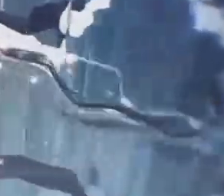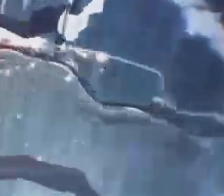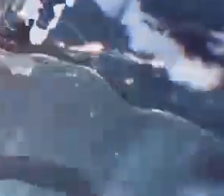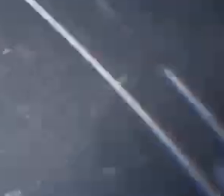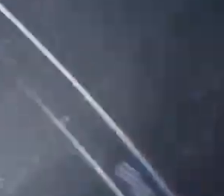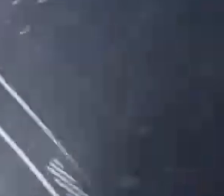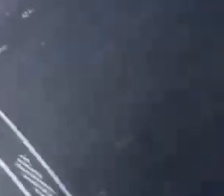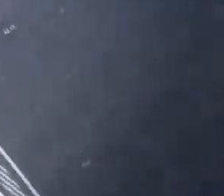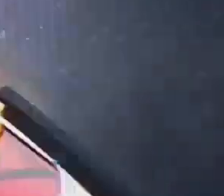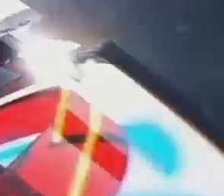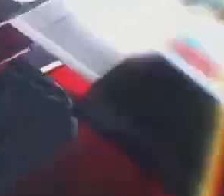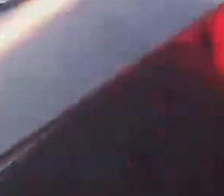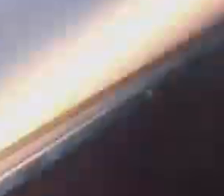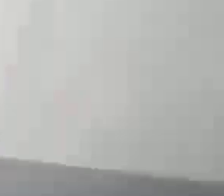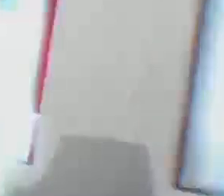ام